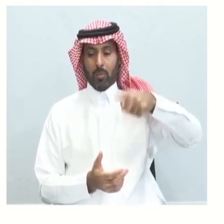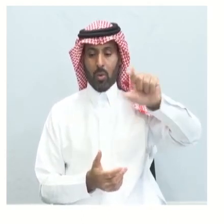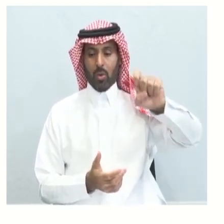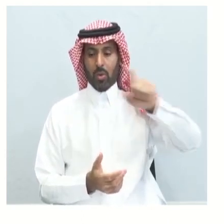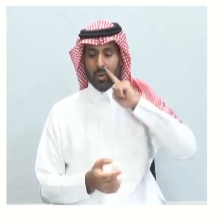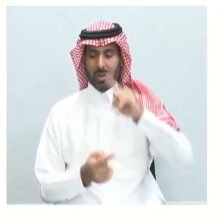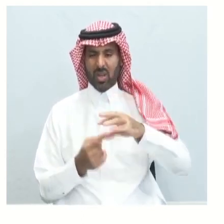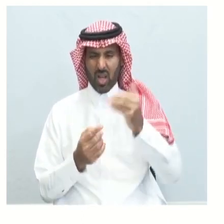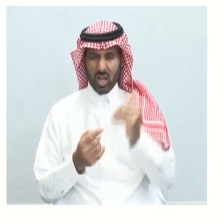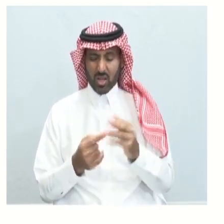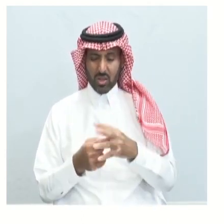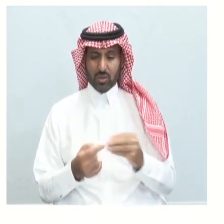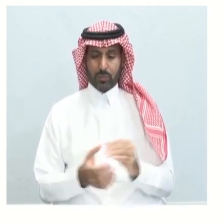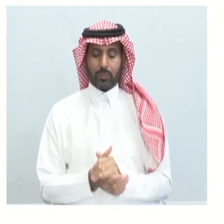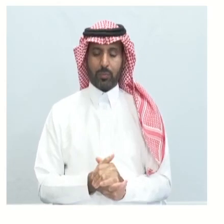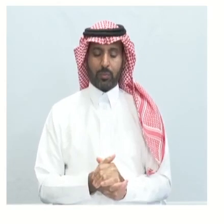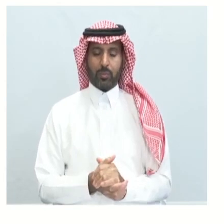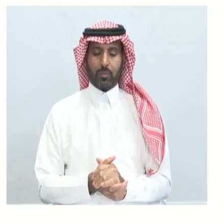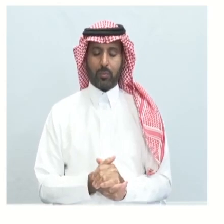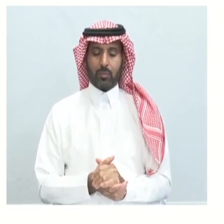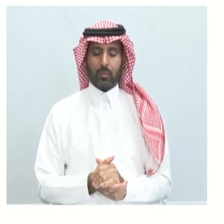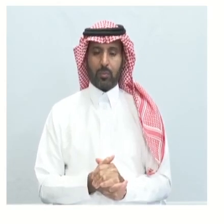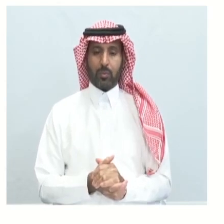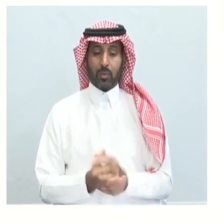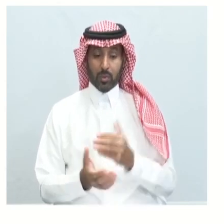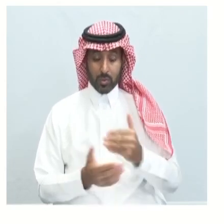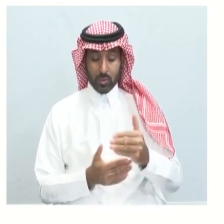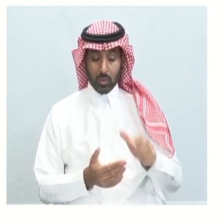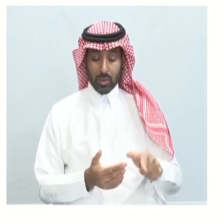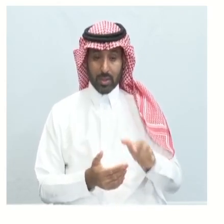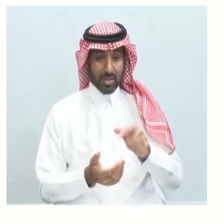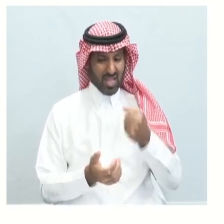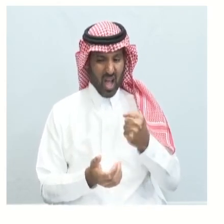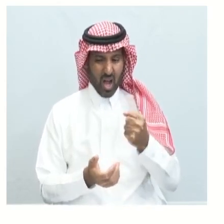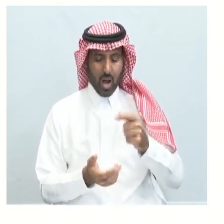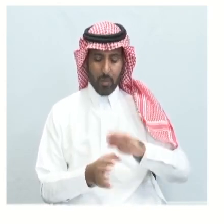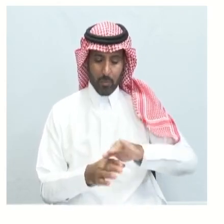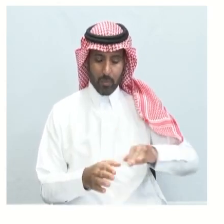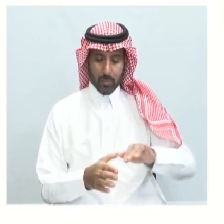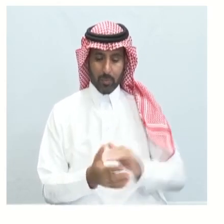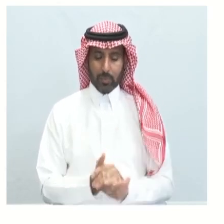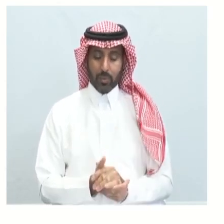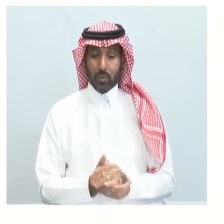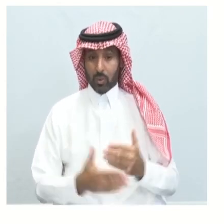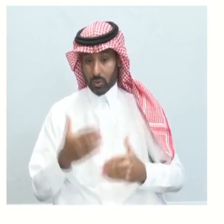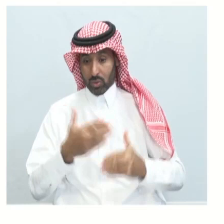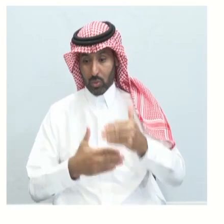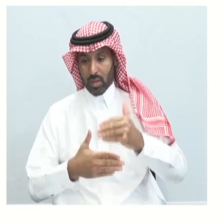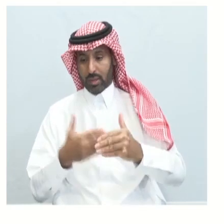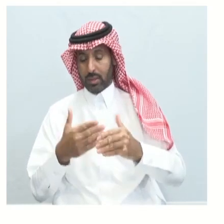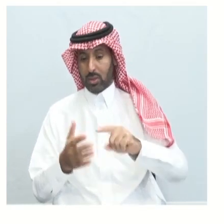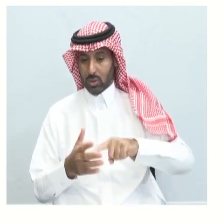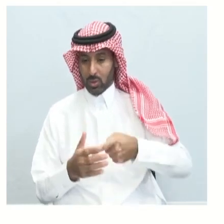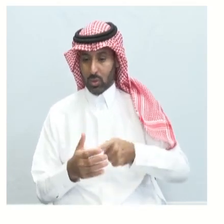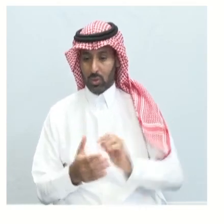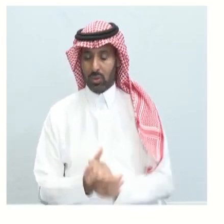الموثوقيه وكذلك عمليه استقلال الطاقه والتطورات التكنولوجيه بعد